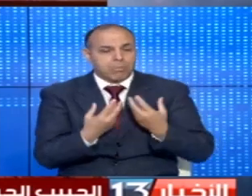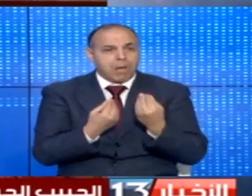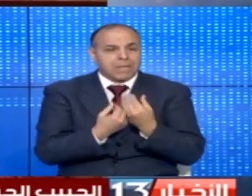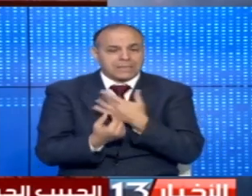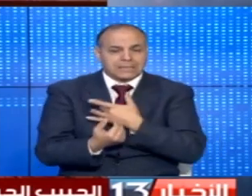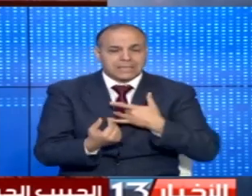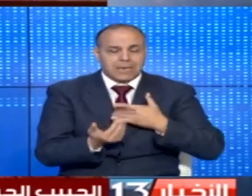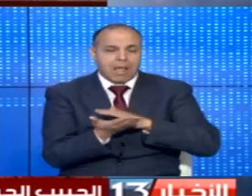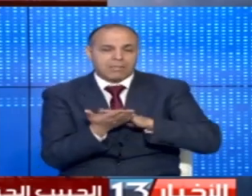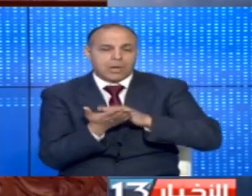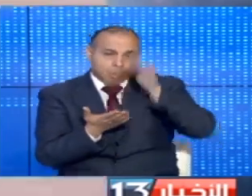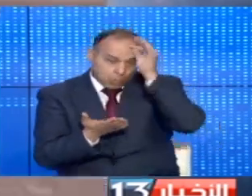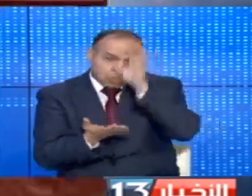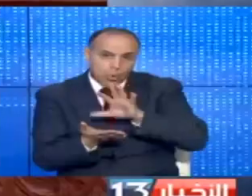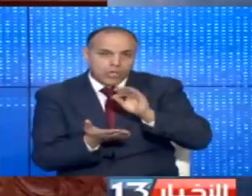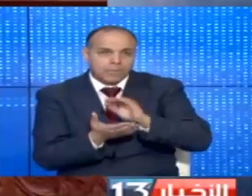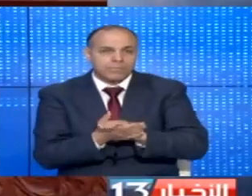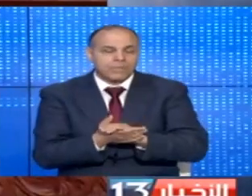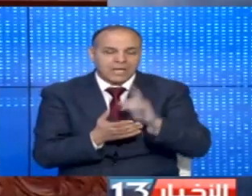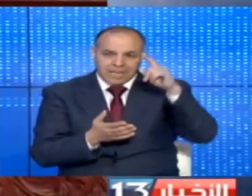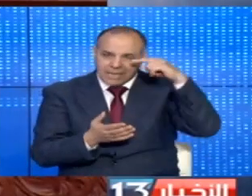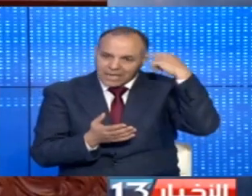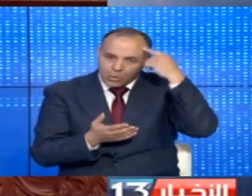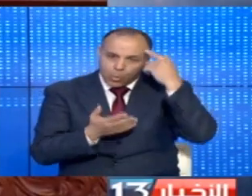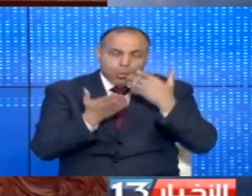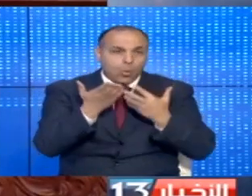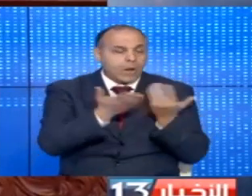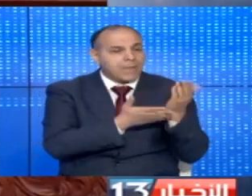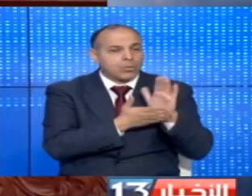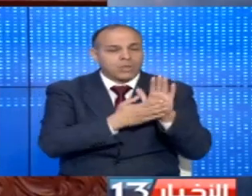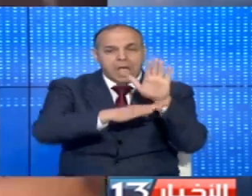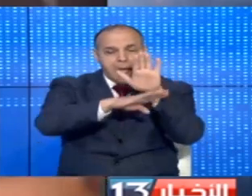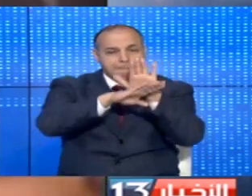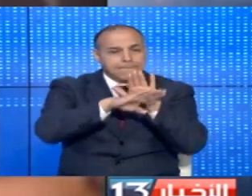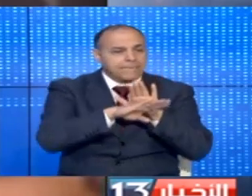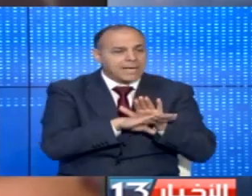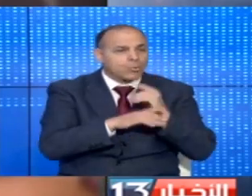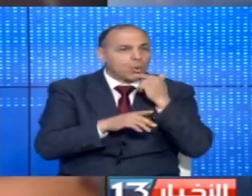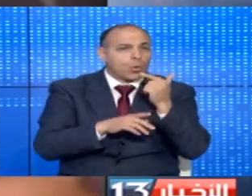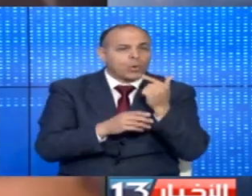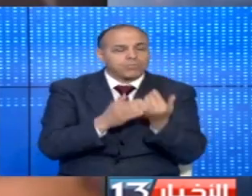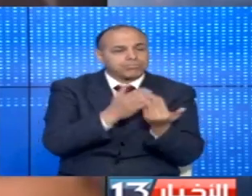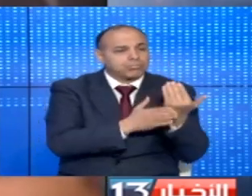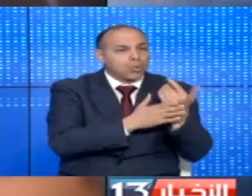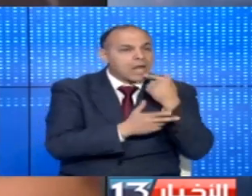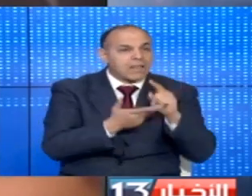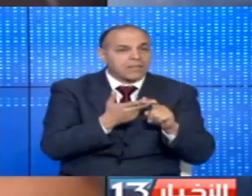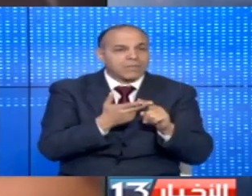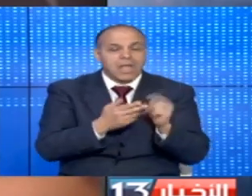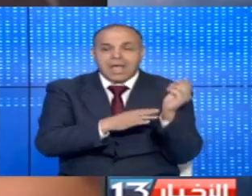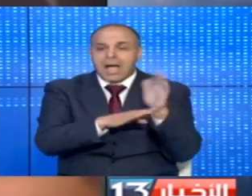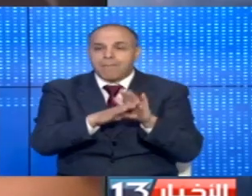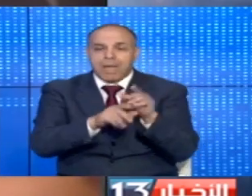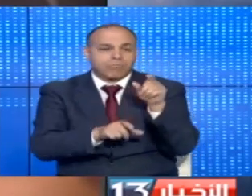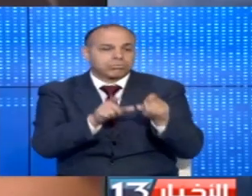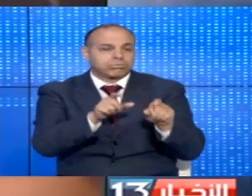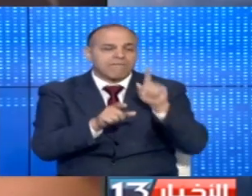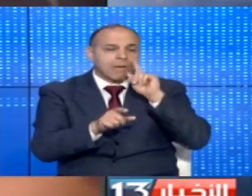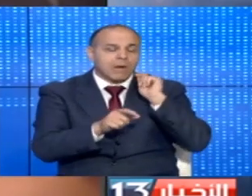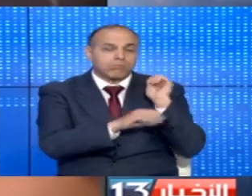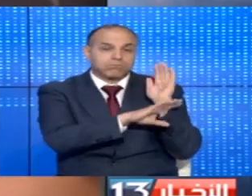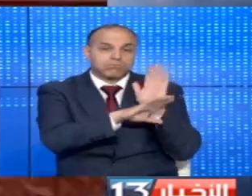ترابنا الوطني نظرا لما تمثله حمايه الناشئه حمايه ابنائنا وبناتنا